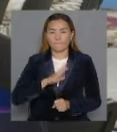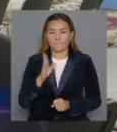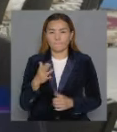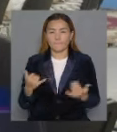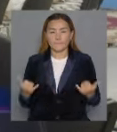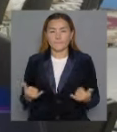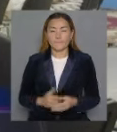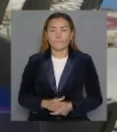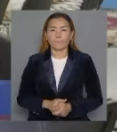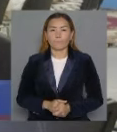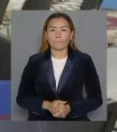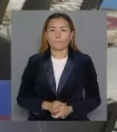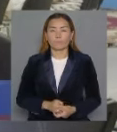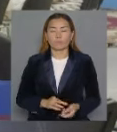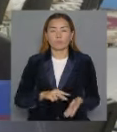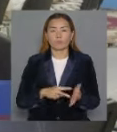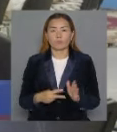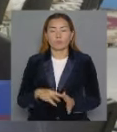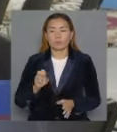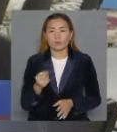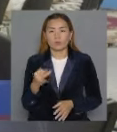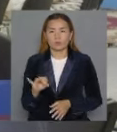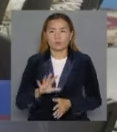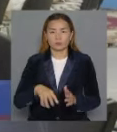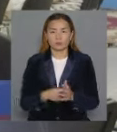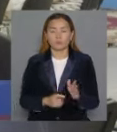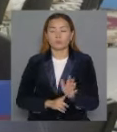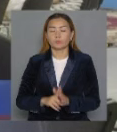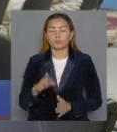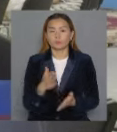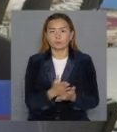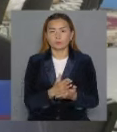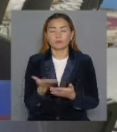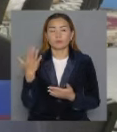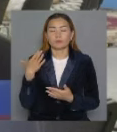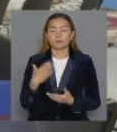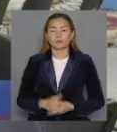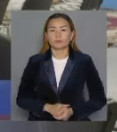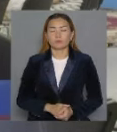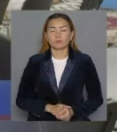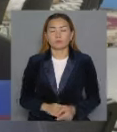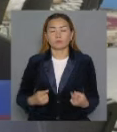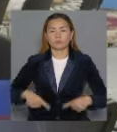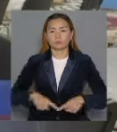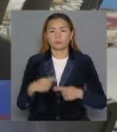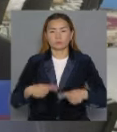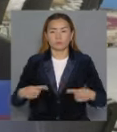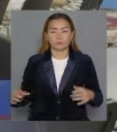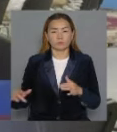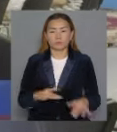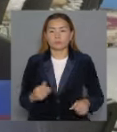қазір. Бұл жоба мамыр айынан бері бастау алған болатын. Бұған дейін қордың атынан бірнеше